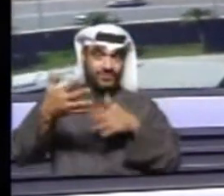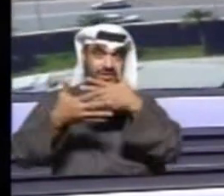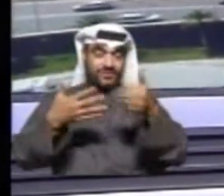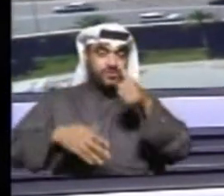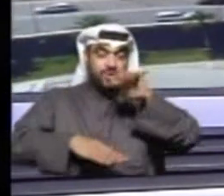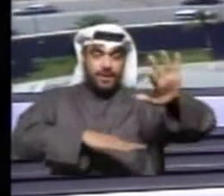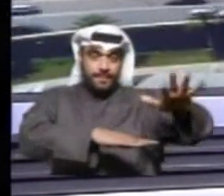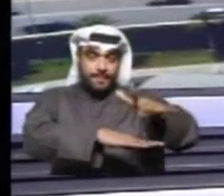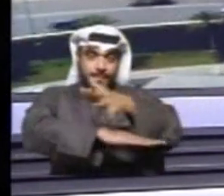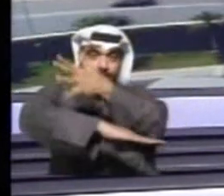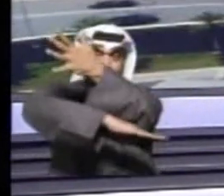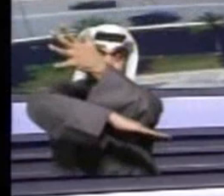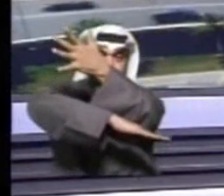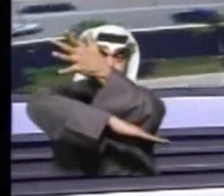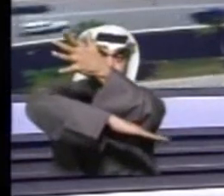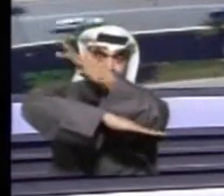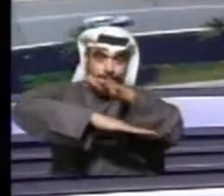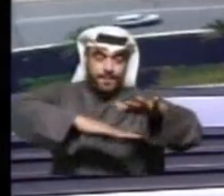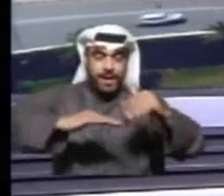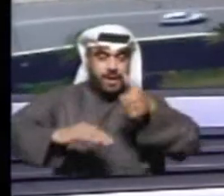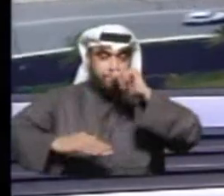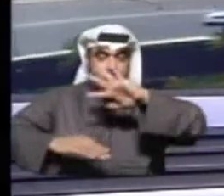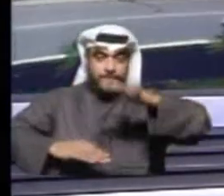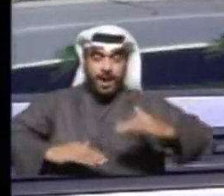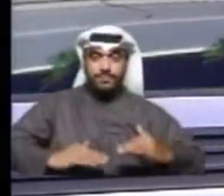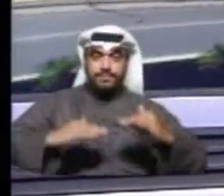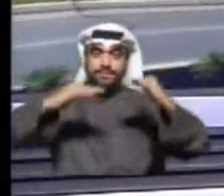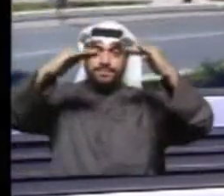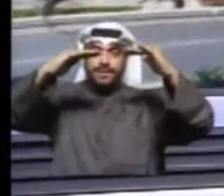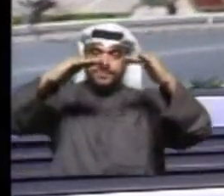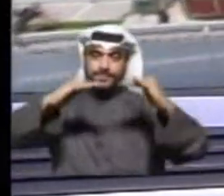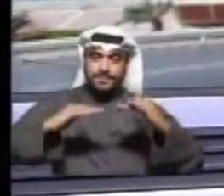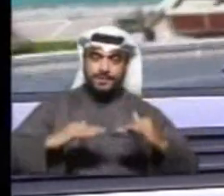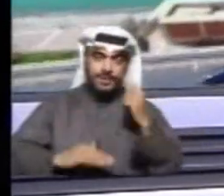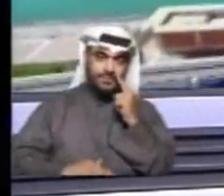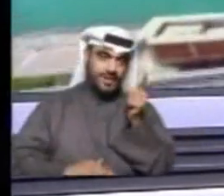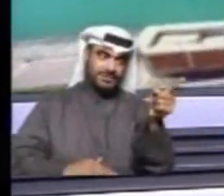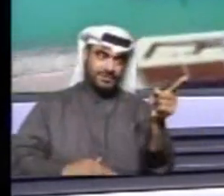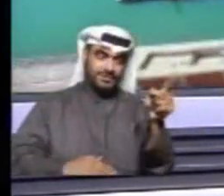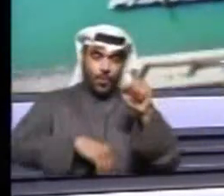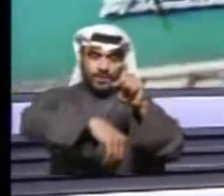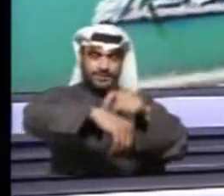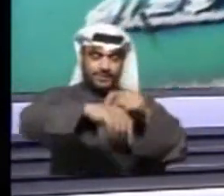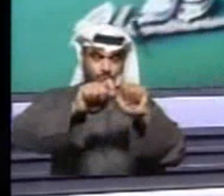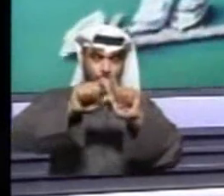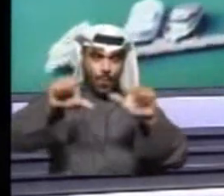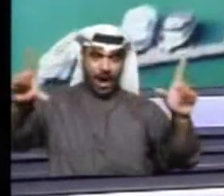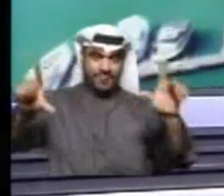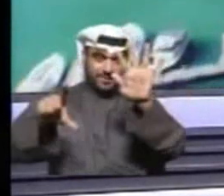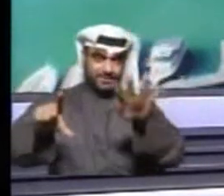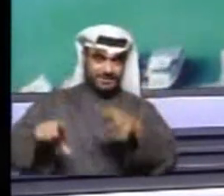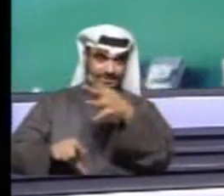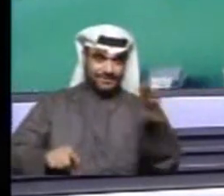بإذن الله راح يكون الساعة 12 دقيقة الظهر، والمد الثاني الساعة 11 و37 دقيقة مساء، والجزر الأول الساعة 5 و35 دقيقة